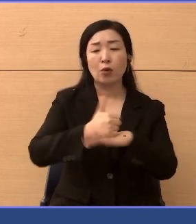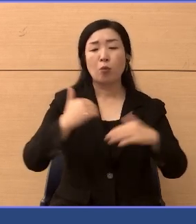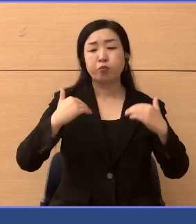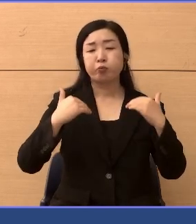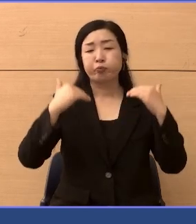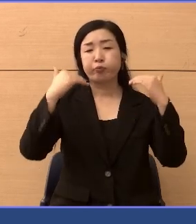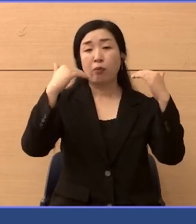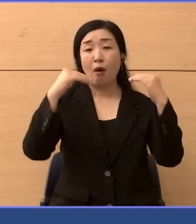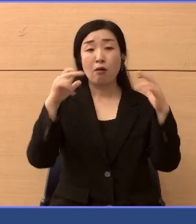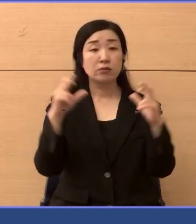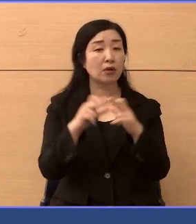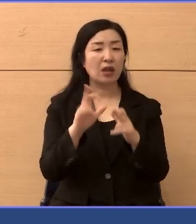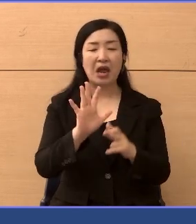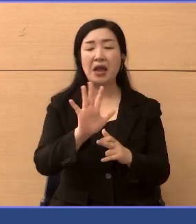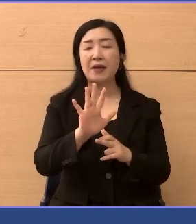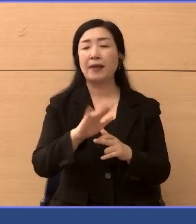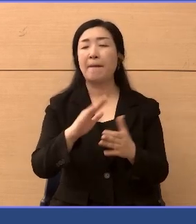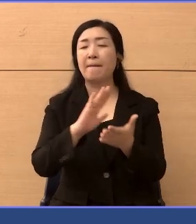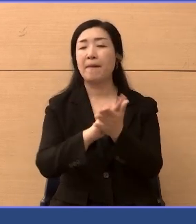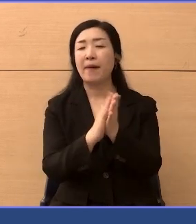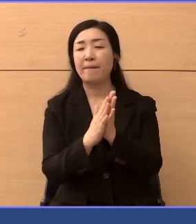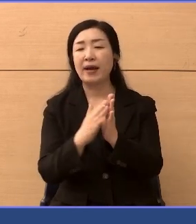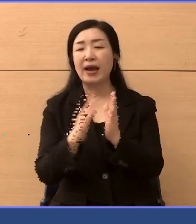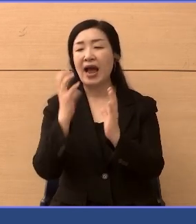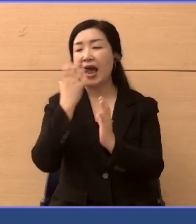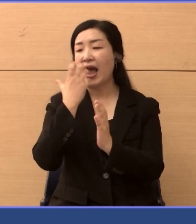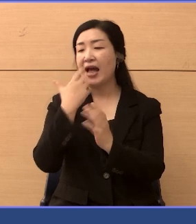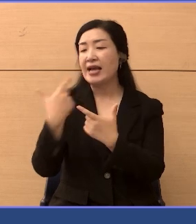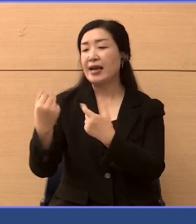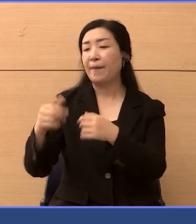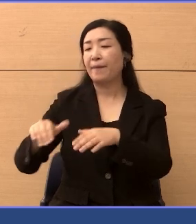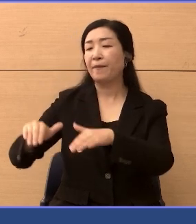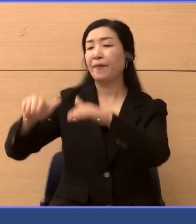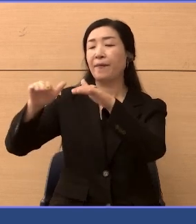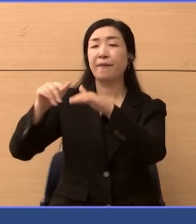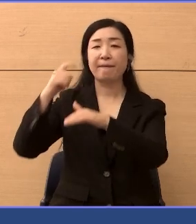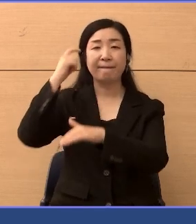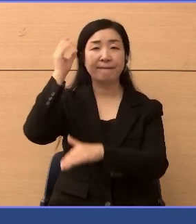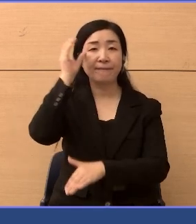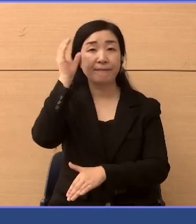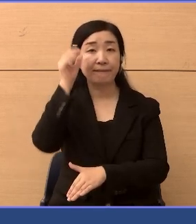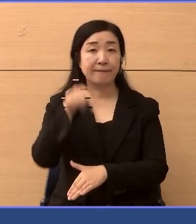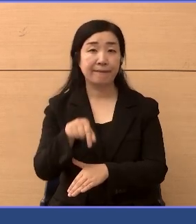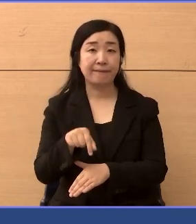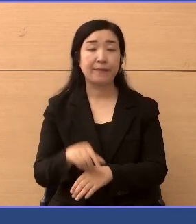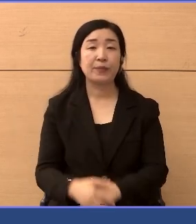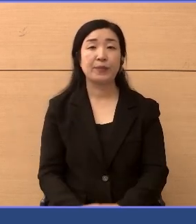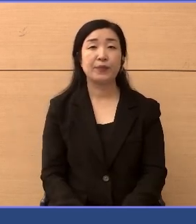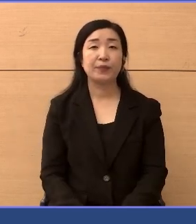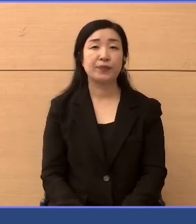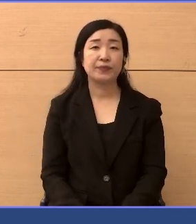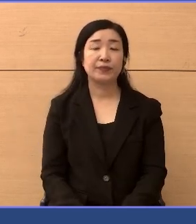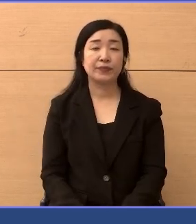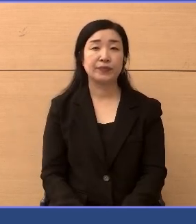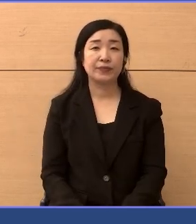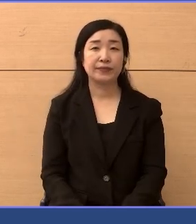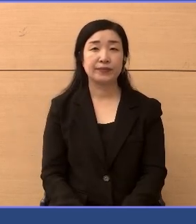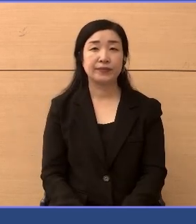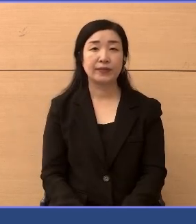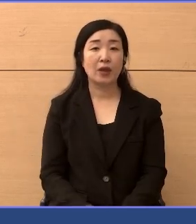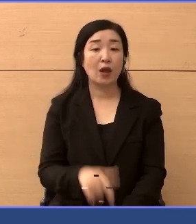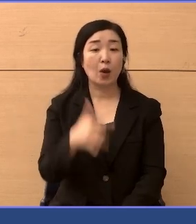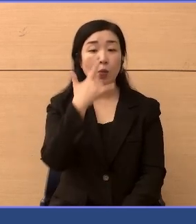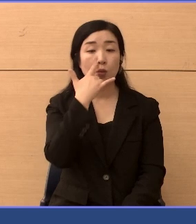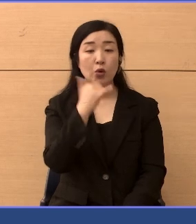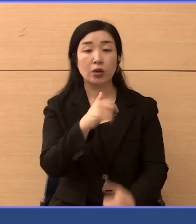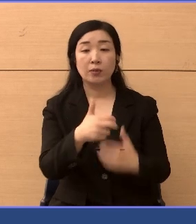and 이것이 be 없어질 like 수도 있다라고 them. 믿음을 가질 And 경우가 it may 있습니다. take a while before the parent is 그리고 willing to accept that actually 이렇게 the child